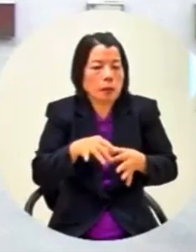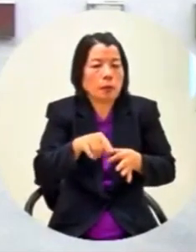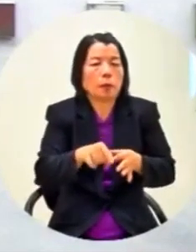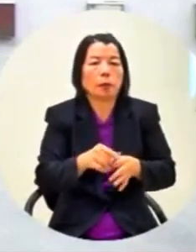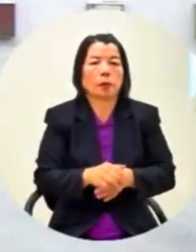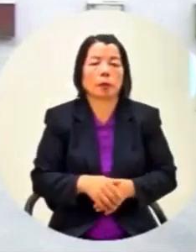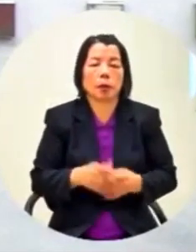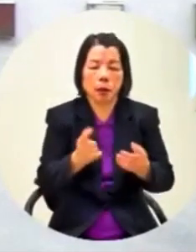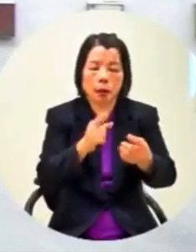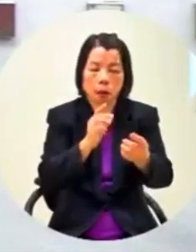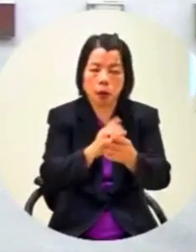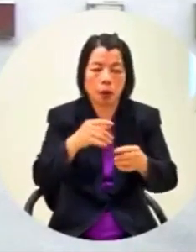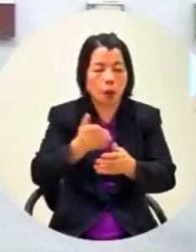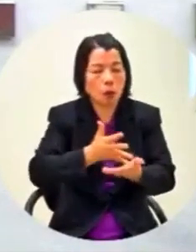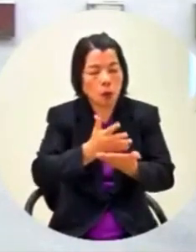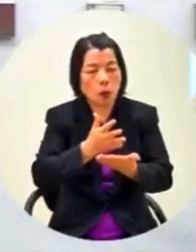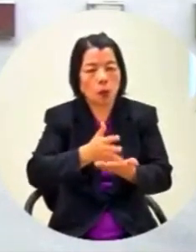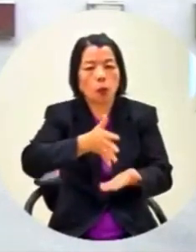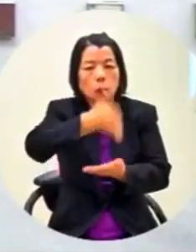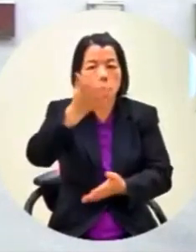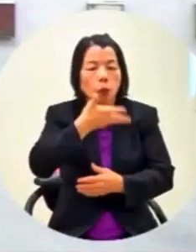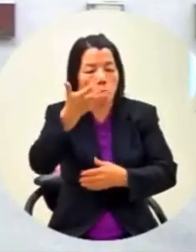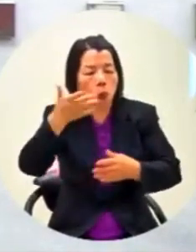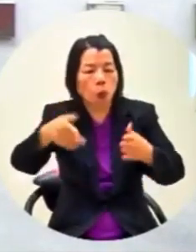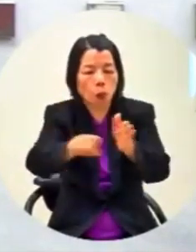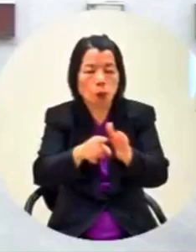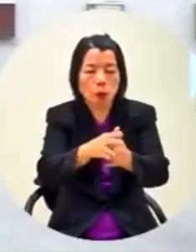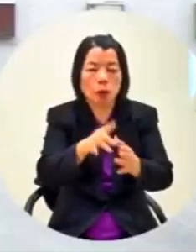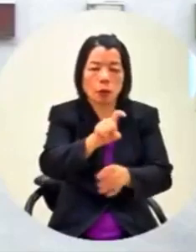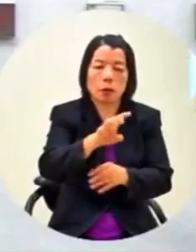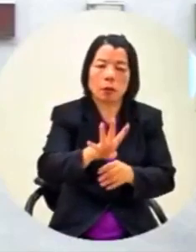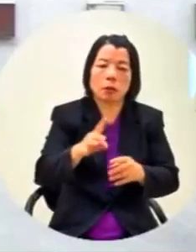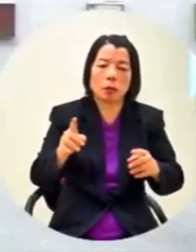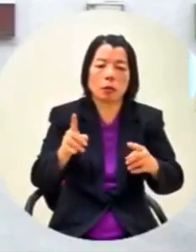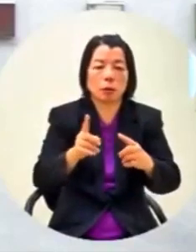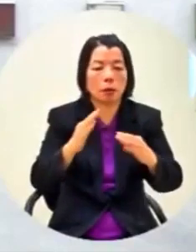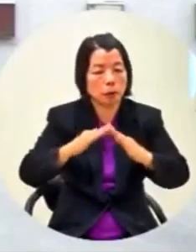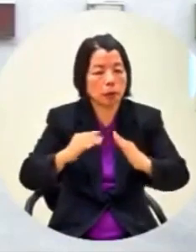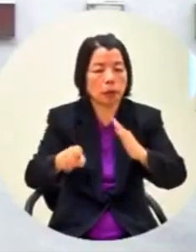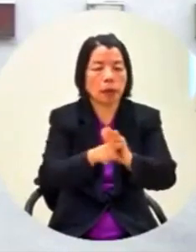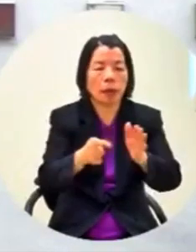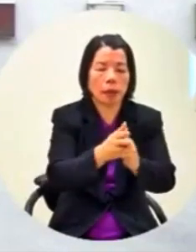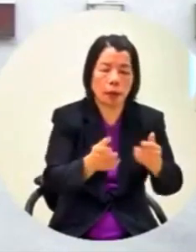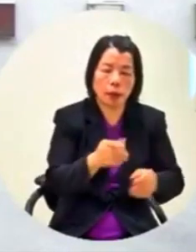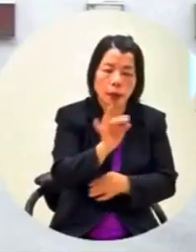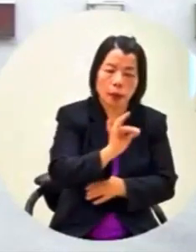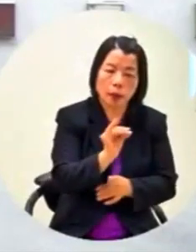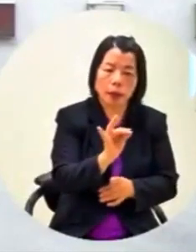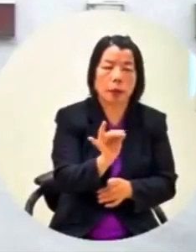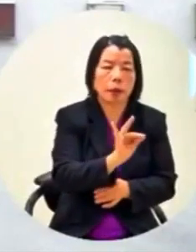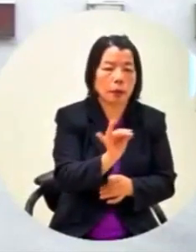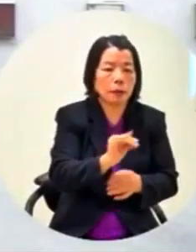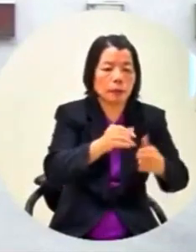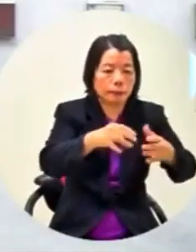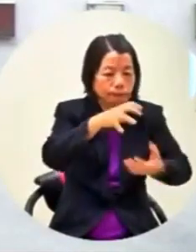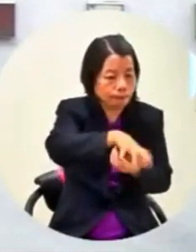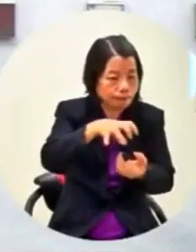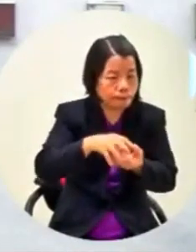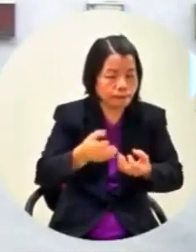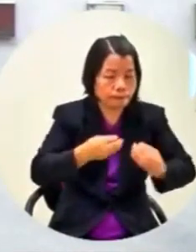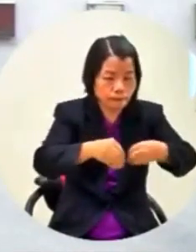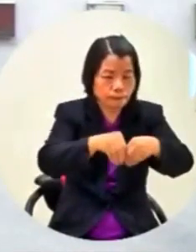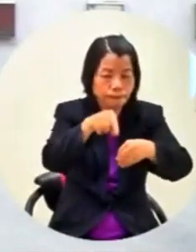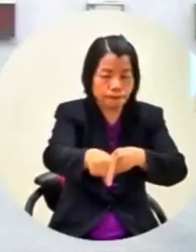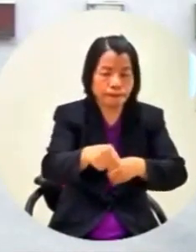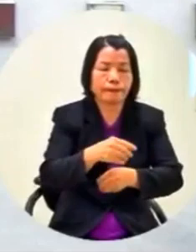馆，推出了100块钱的便当，以及鼓励我们高雄市政府的员工来订购这些100元的便